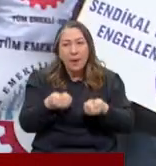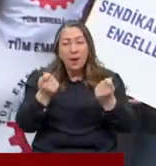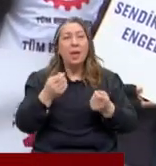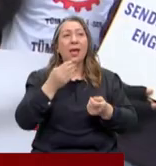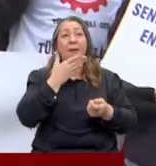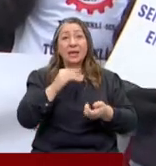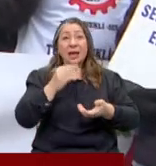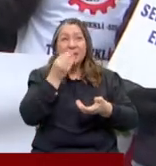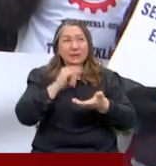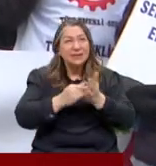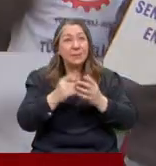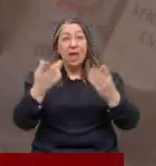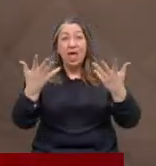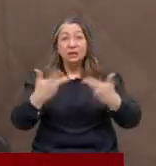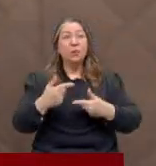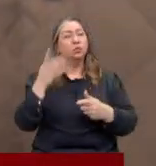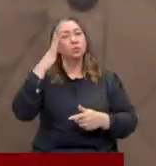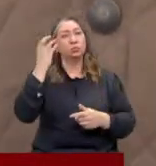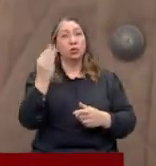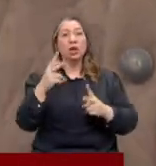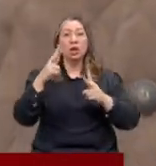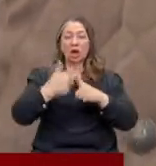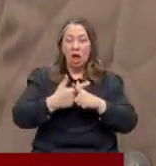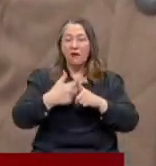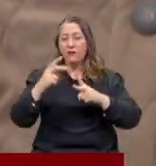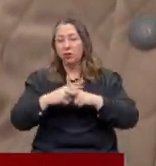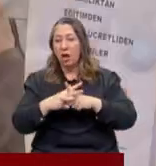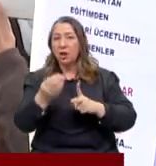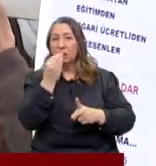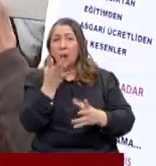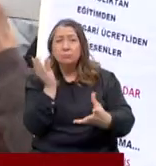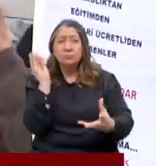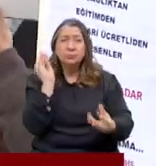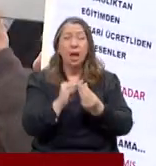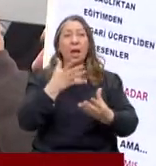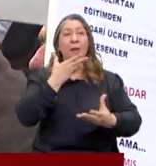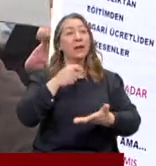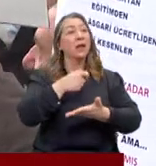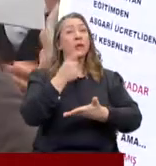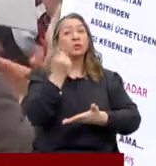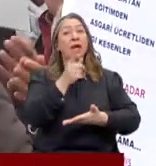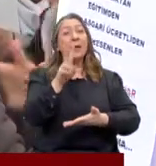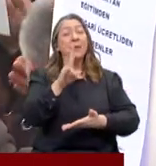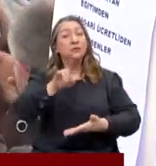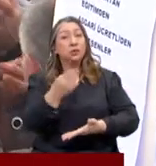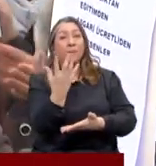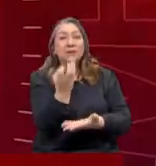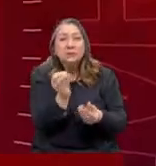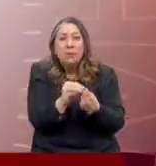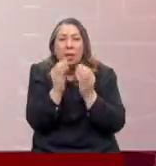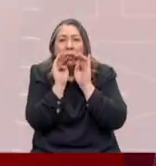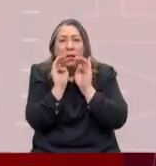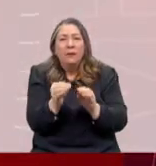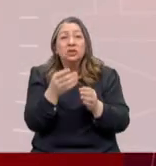geçim derdiyle birer hesap uzmanı oldu. Kira, faturalar, gıda hepsi zamlandı. Emekli ise %25,5 zam